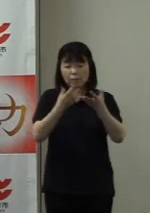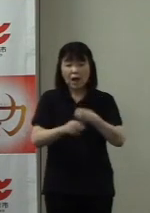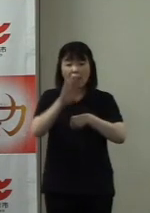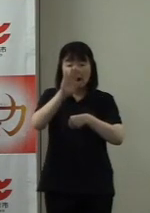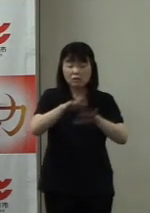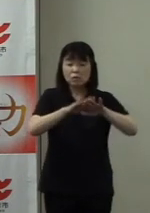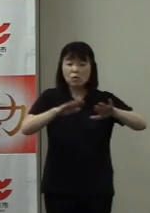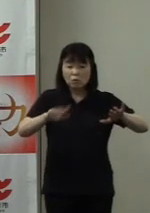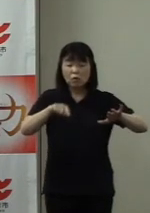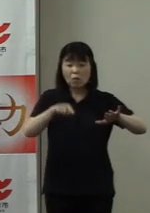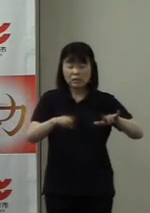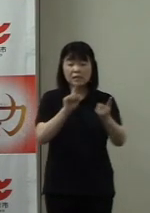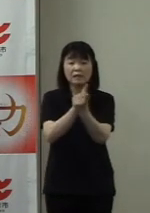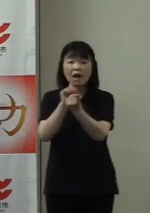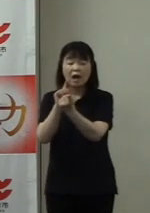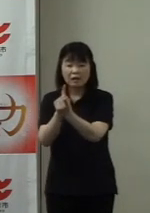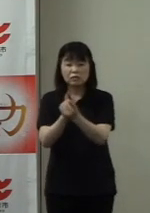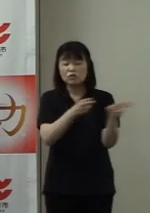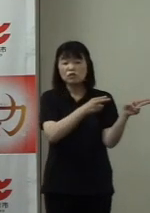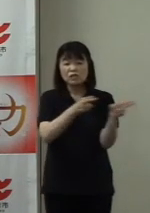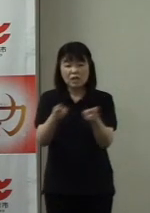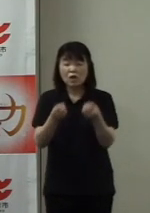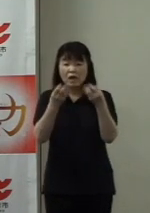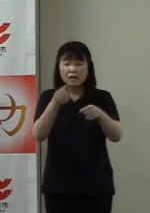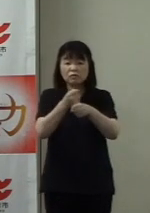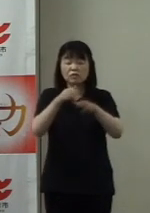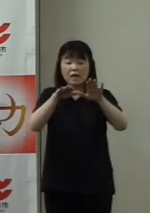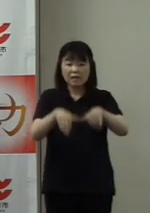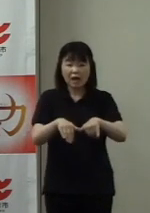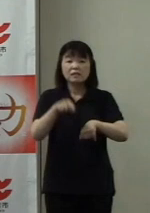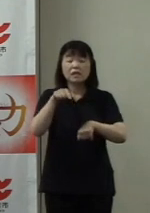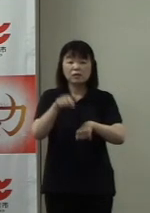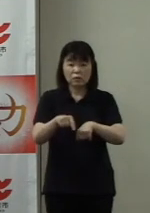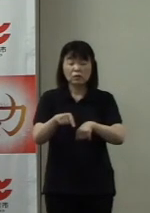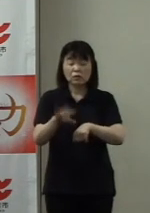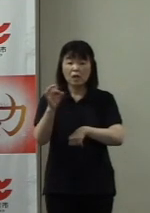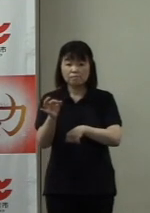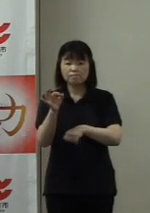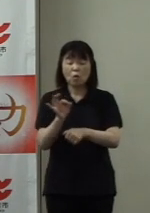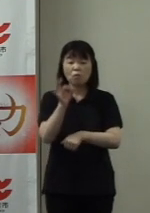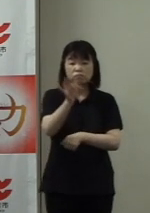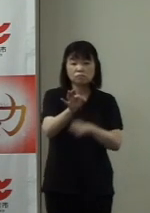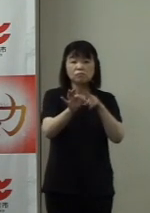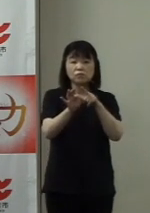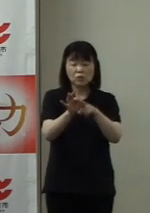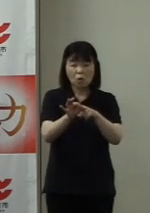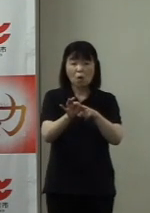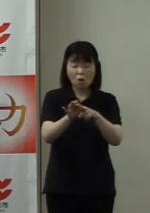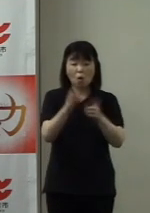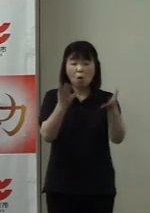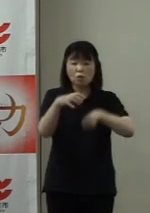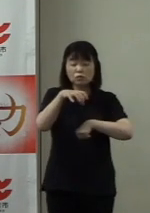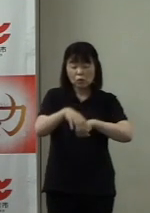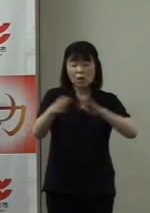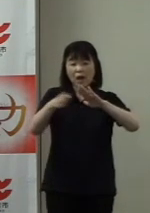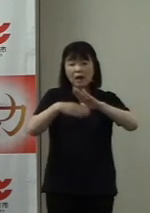が新設されたことに伴う追加と、空き状況の確認がすぐ分かるようなウェブサイトの作成